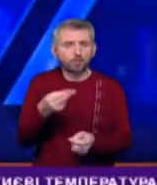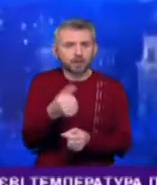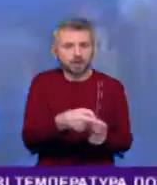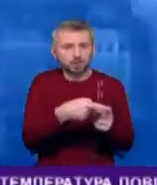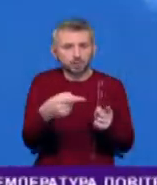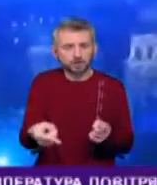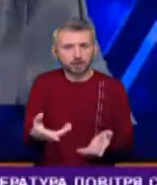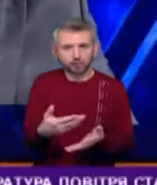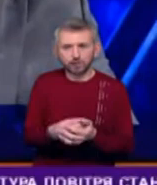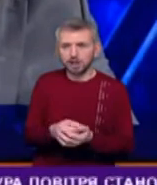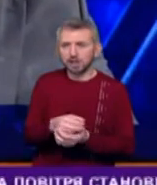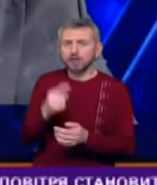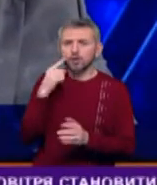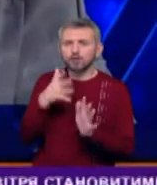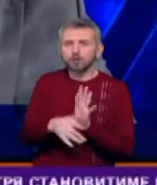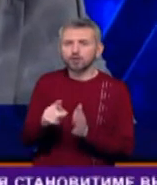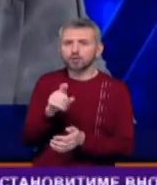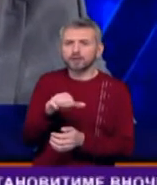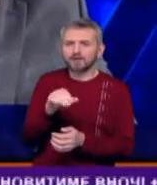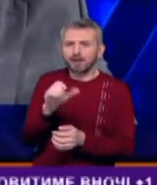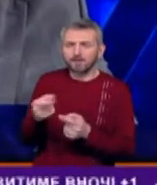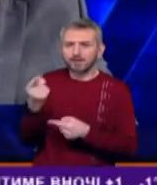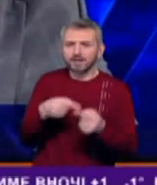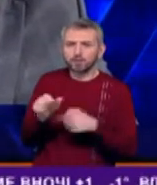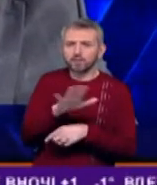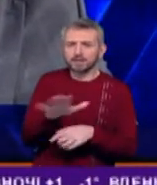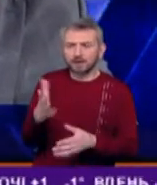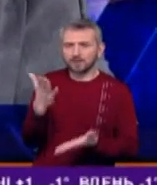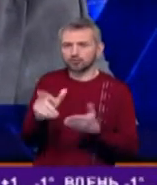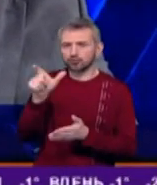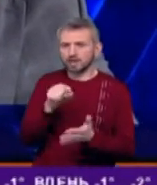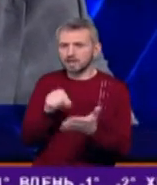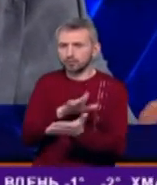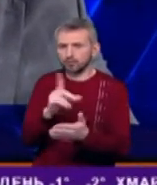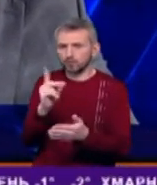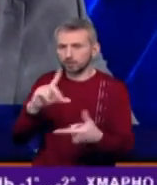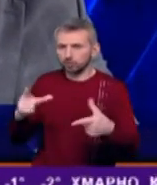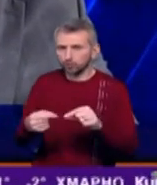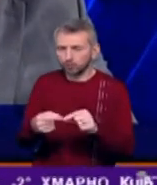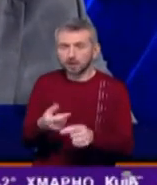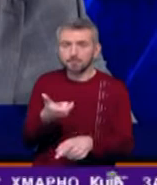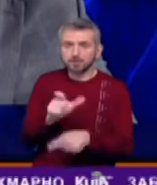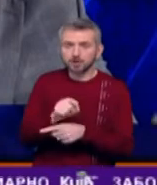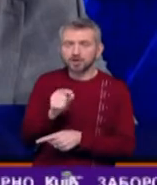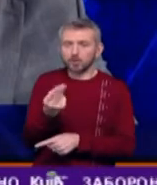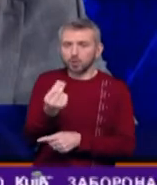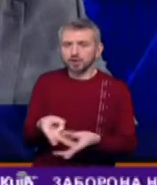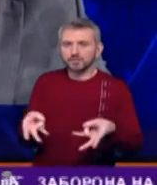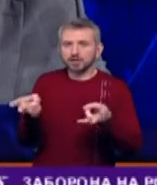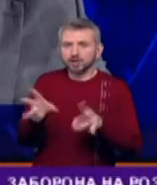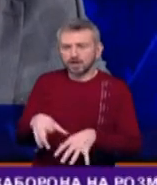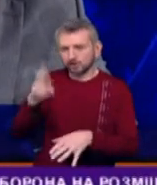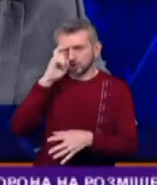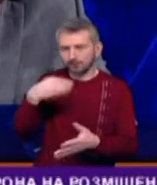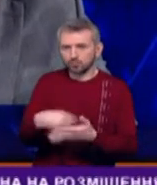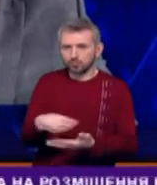процесу? Зрозуміло, що застава не повертається, коли кандидат не виходить у другий тур. Тому абсолютна більшість тих коштів, вона залишається в